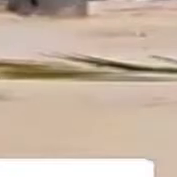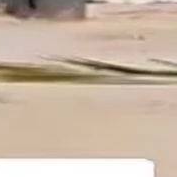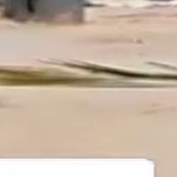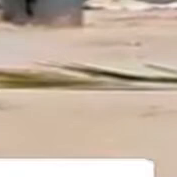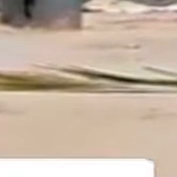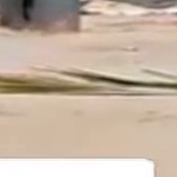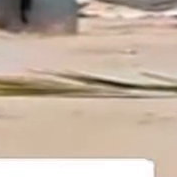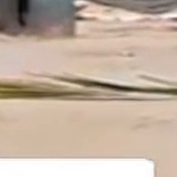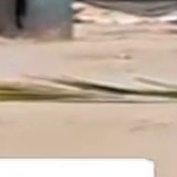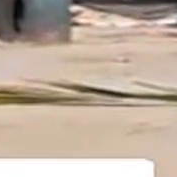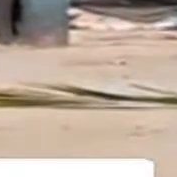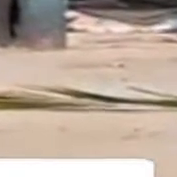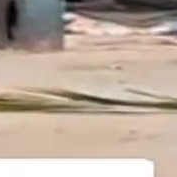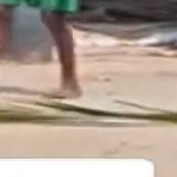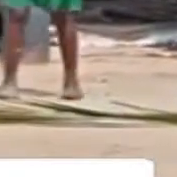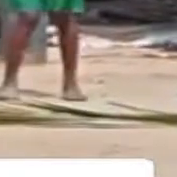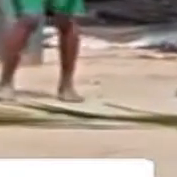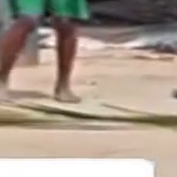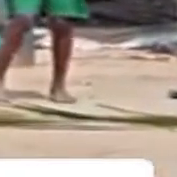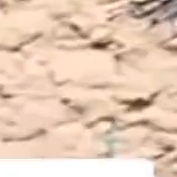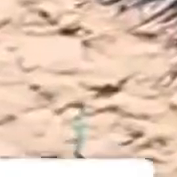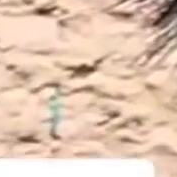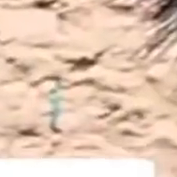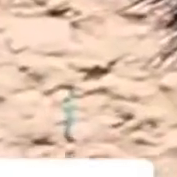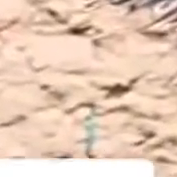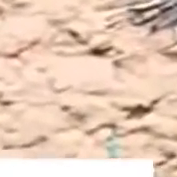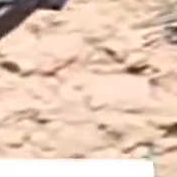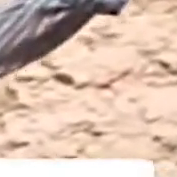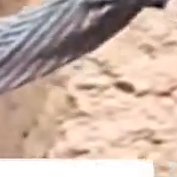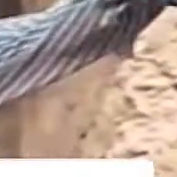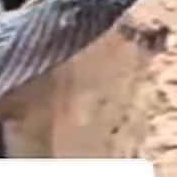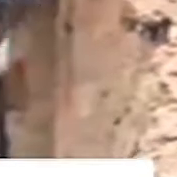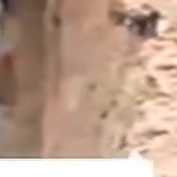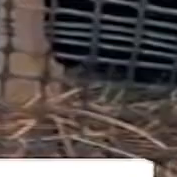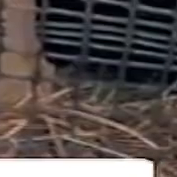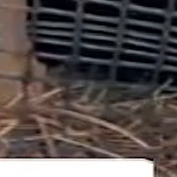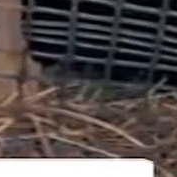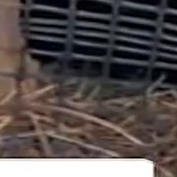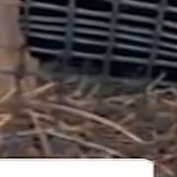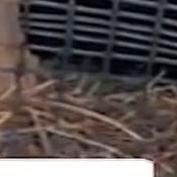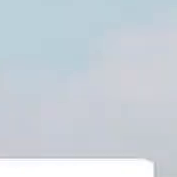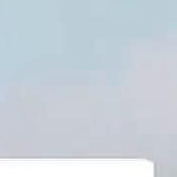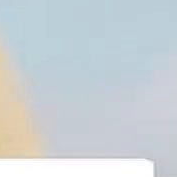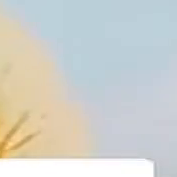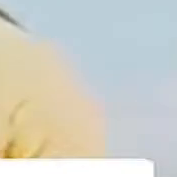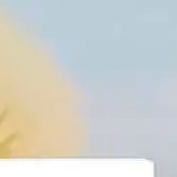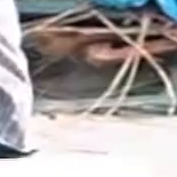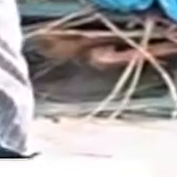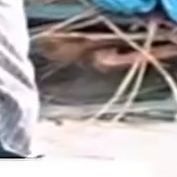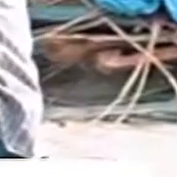Tunaficha siri zetu kwa lawama. Wala hao ni rahisi tunaendana.